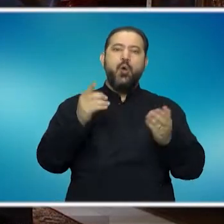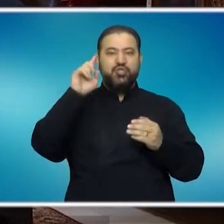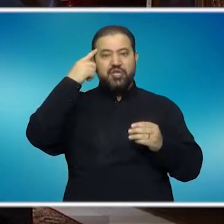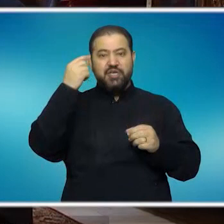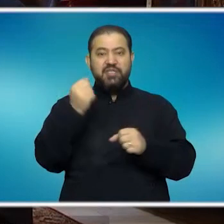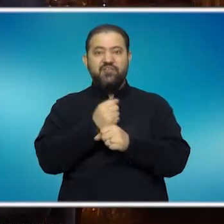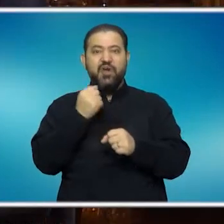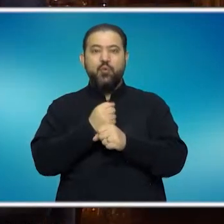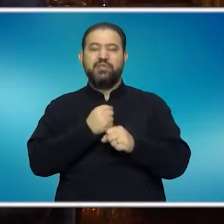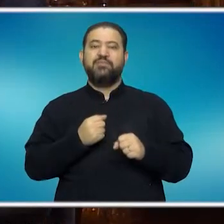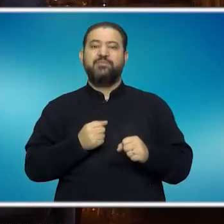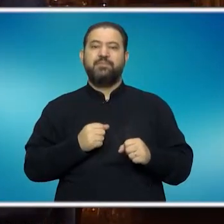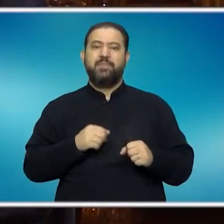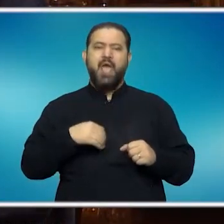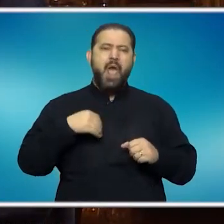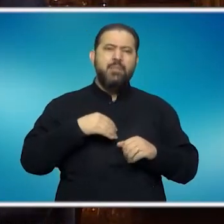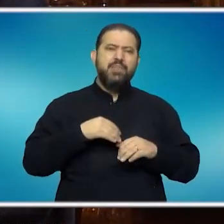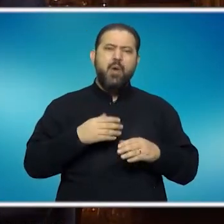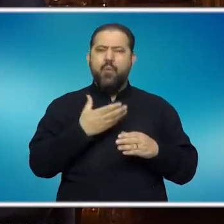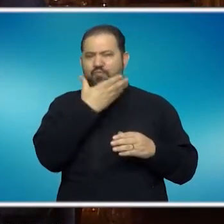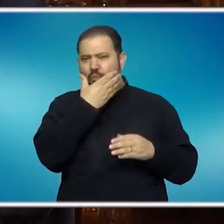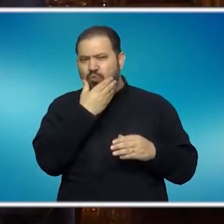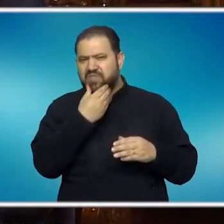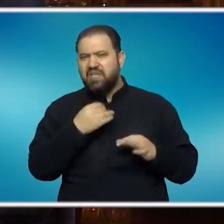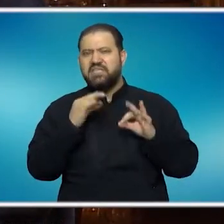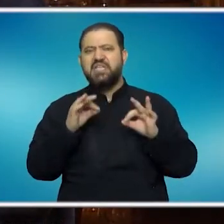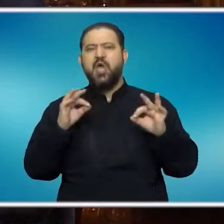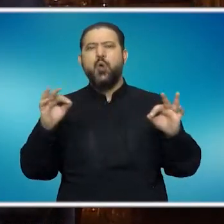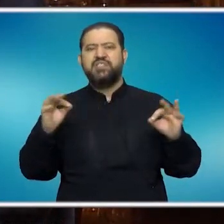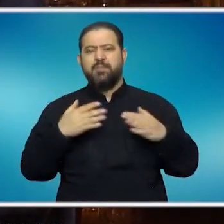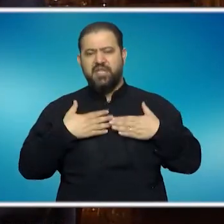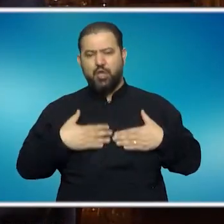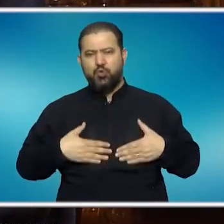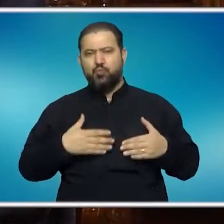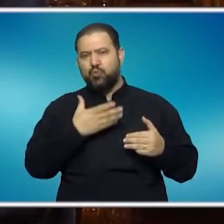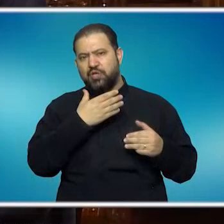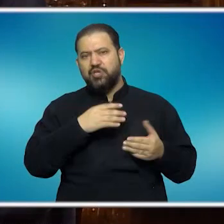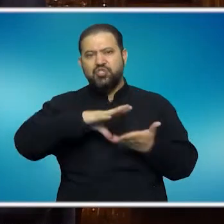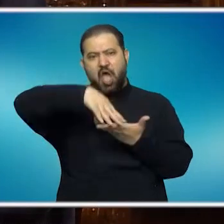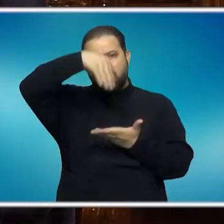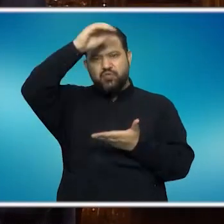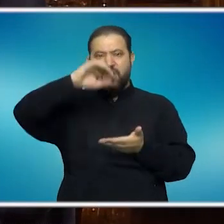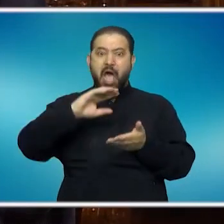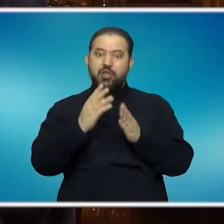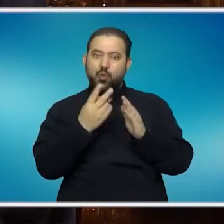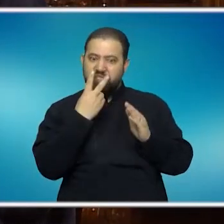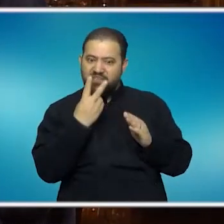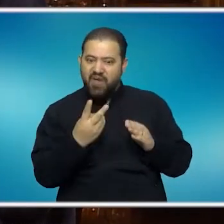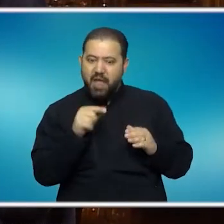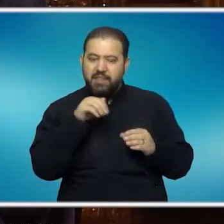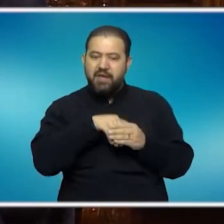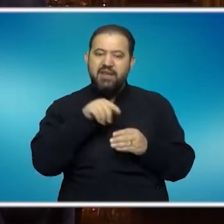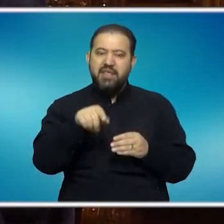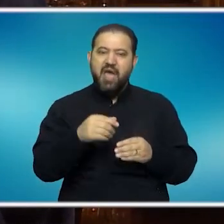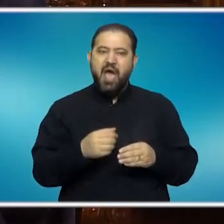creat, exersându-și într-o astfel de frumusețe și trupul și sufletul, a întors spre ea ochiul lui